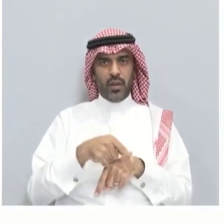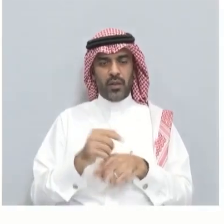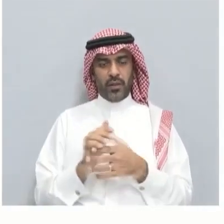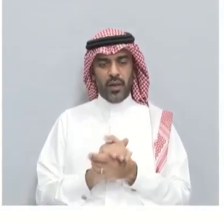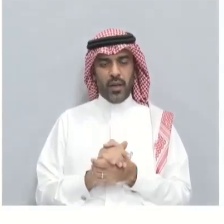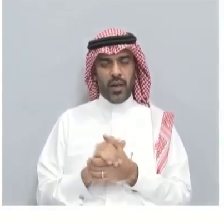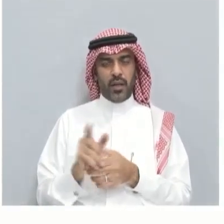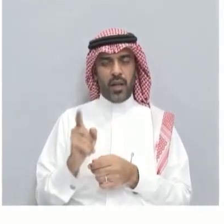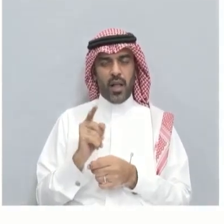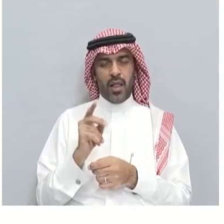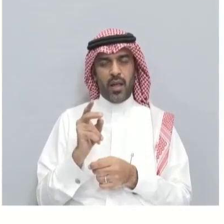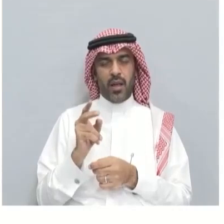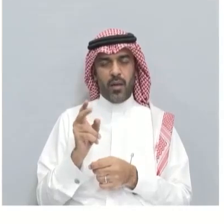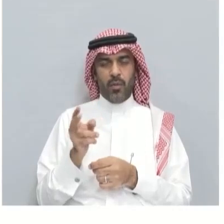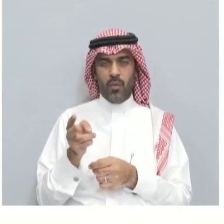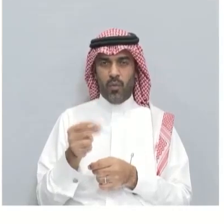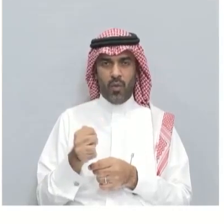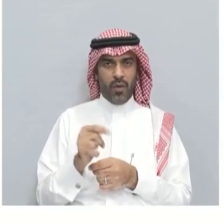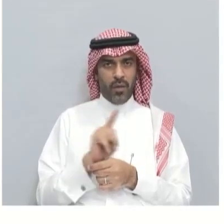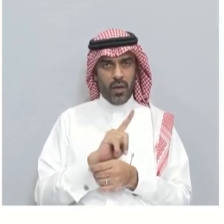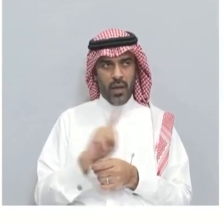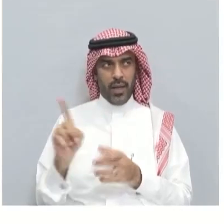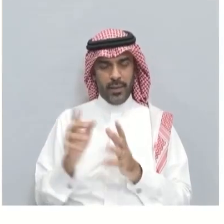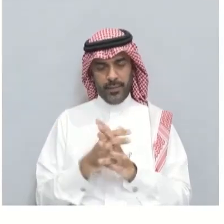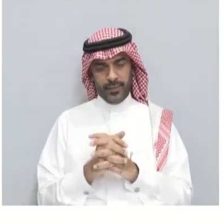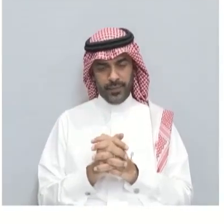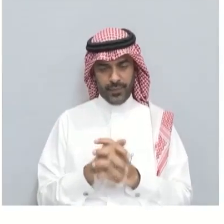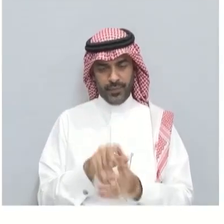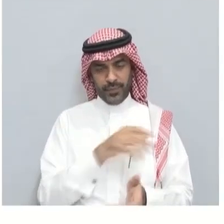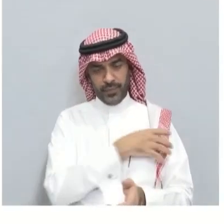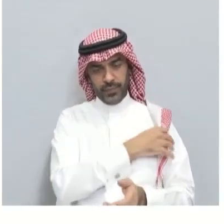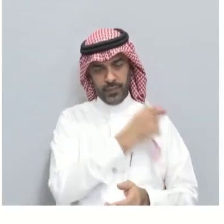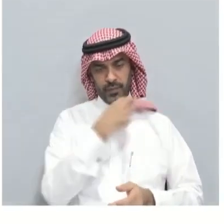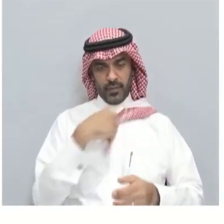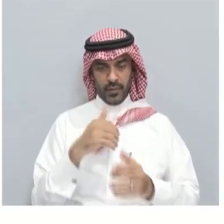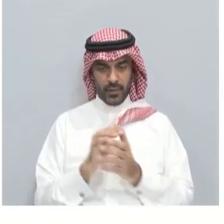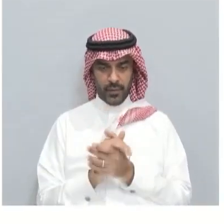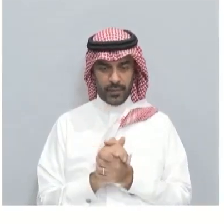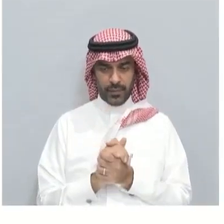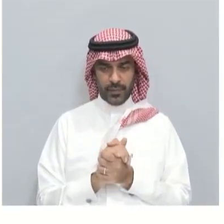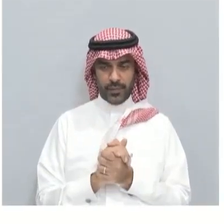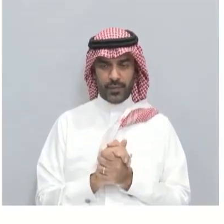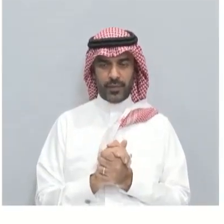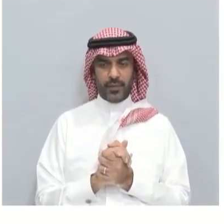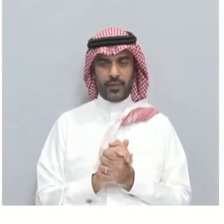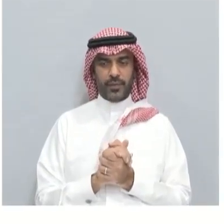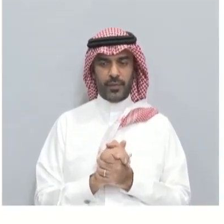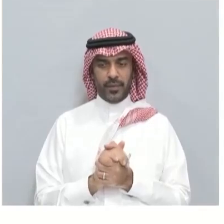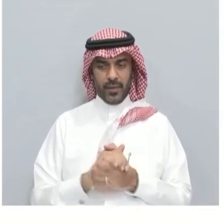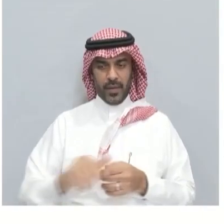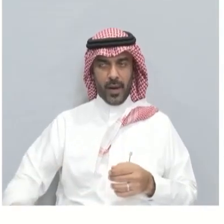عباره عن ليست حدود الصفائح هي من وسط او من اي من اي جزء من في الصفيحه ولكن ليس على ماذا على